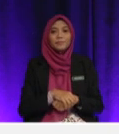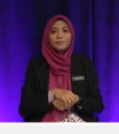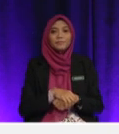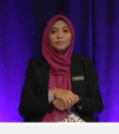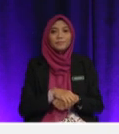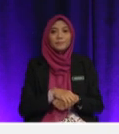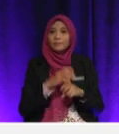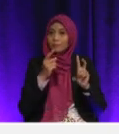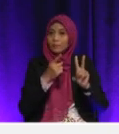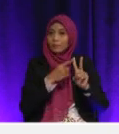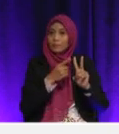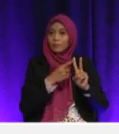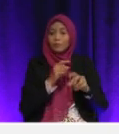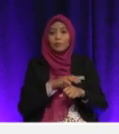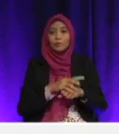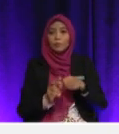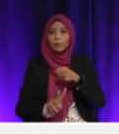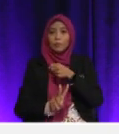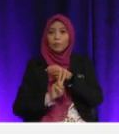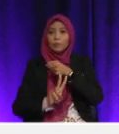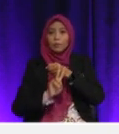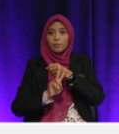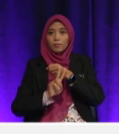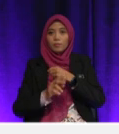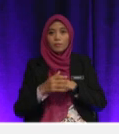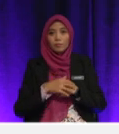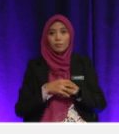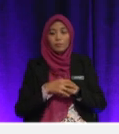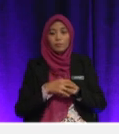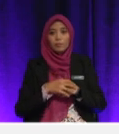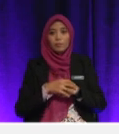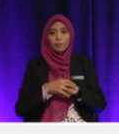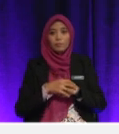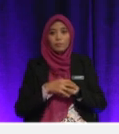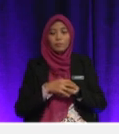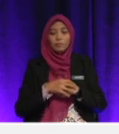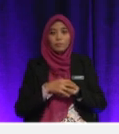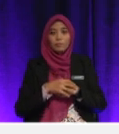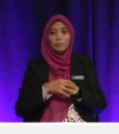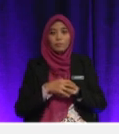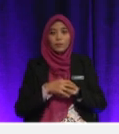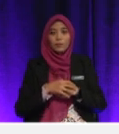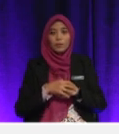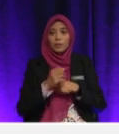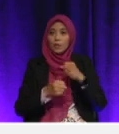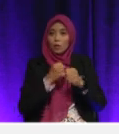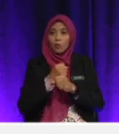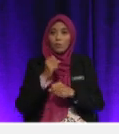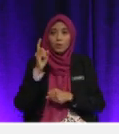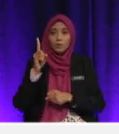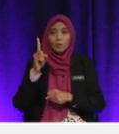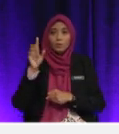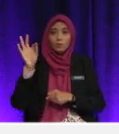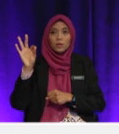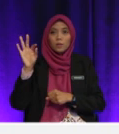yang kedua partai politik yang kedua persatuan kebangsaan Melayu serawa ya ditubuhkan pada tahun 1946